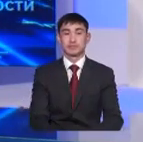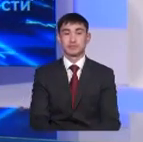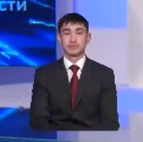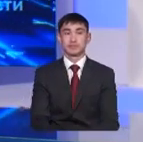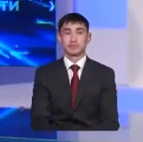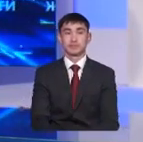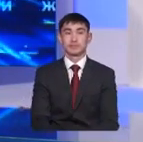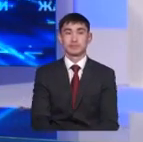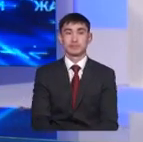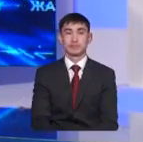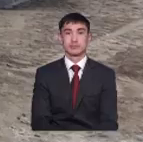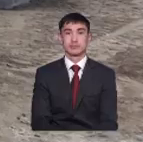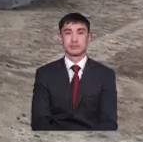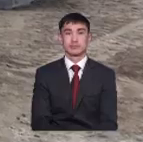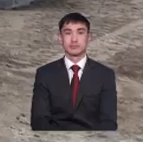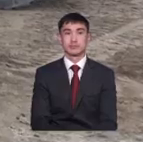наш корреспондент.